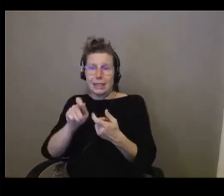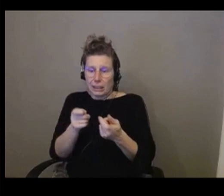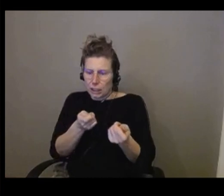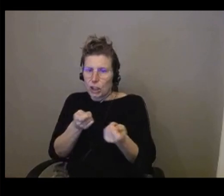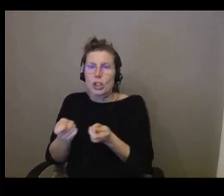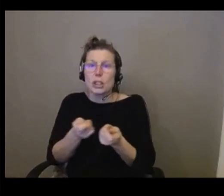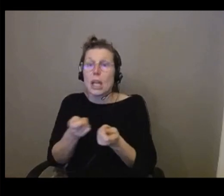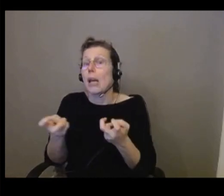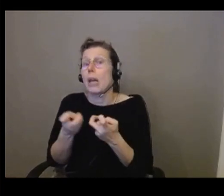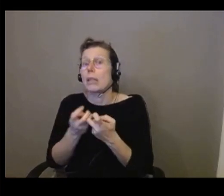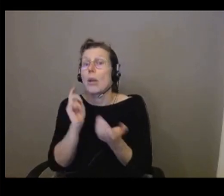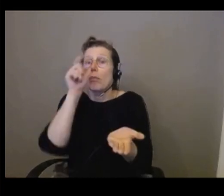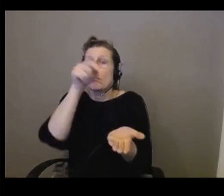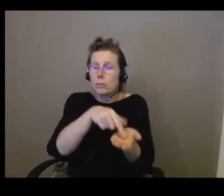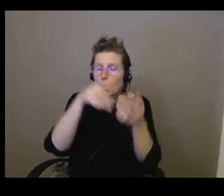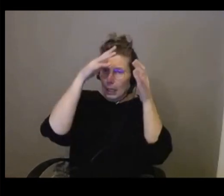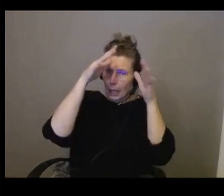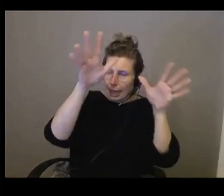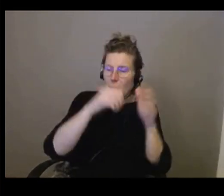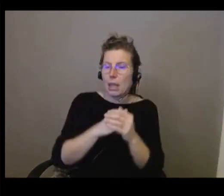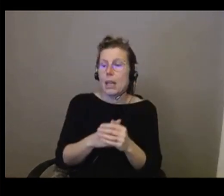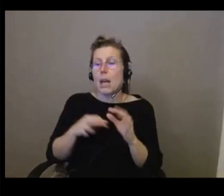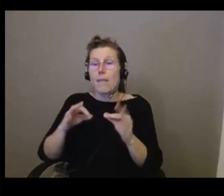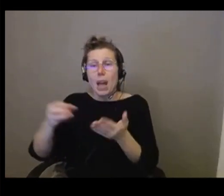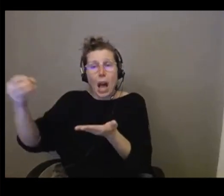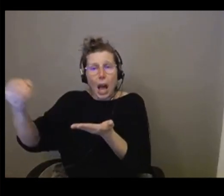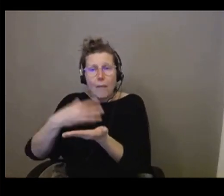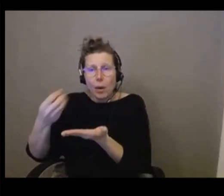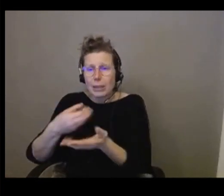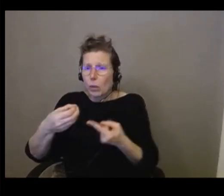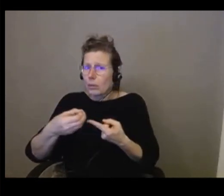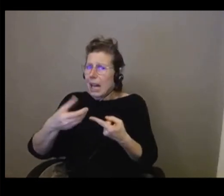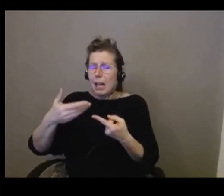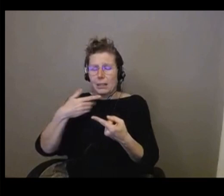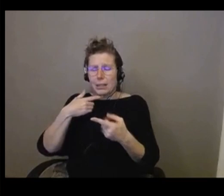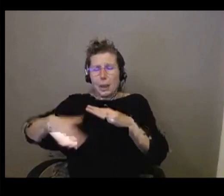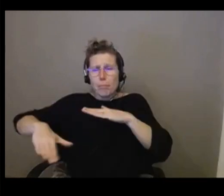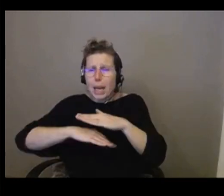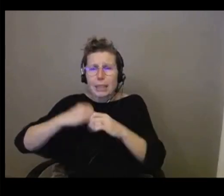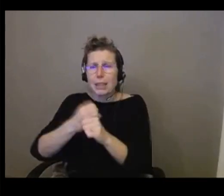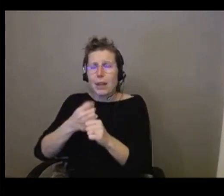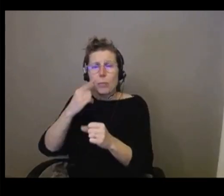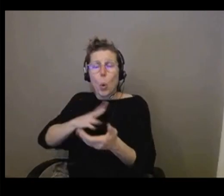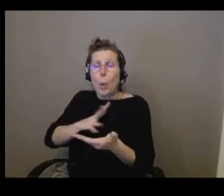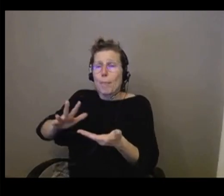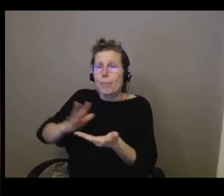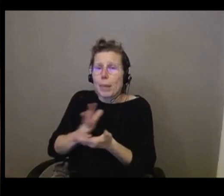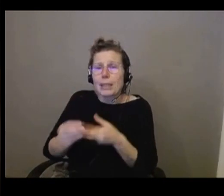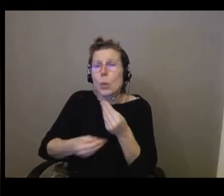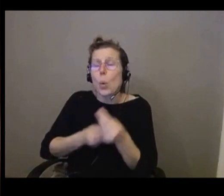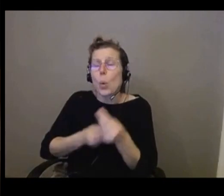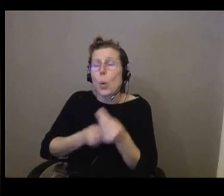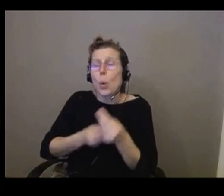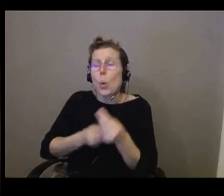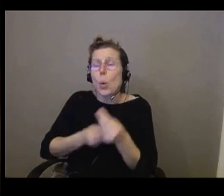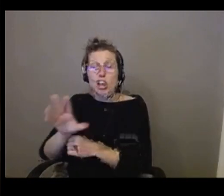que ça soit en préparation ou pendant le voyage. C'est évidemment central. Alors moi je suis remonté dans le bus, je suis désolé Amou, j'ai une question